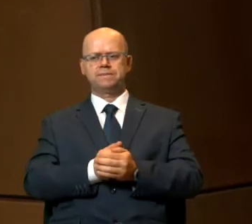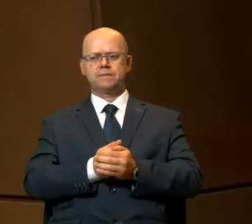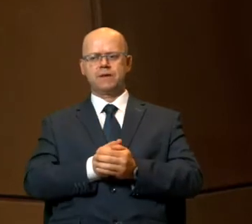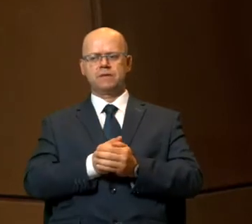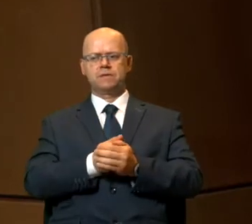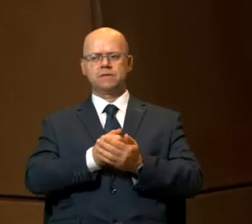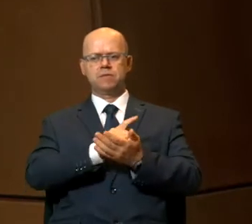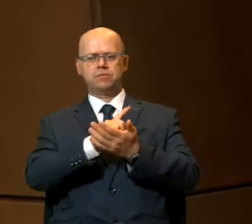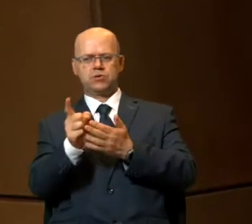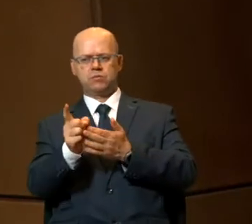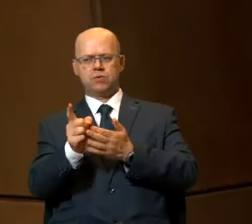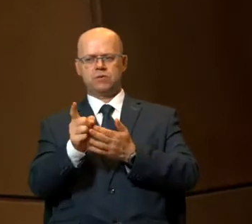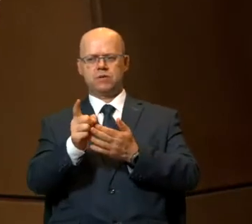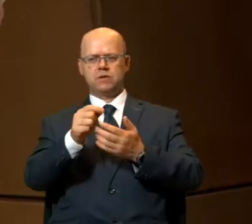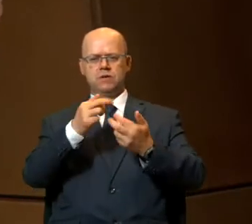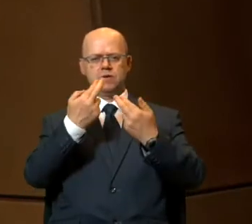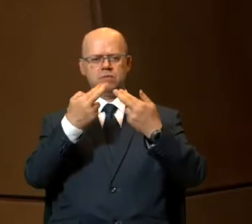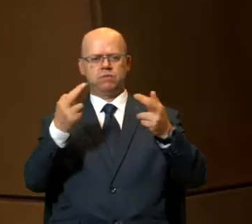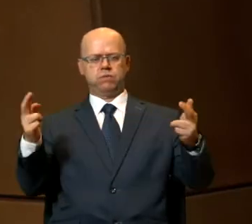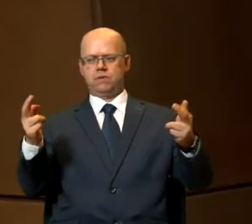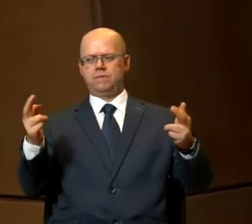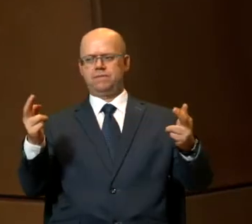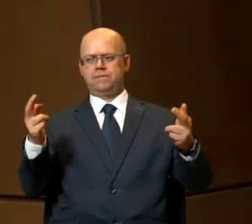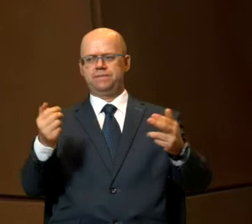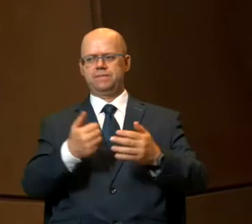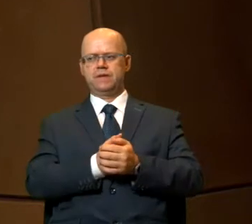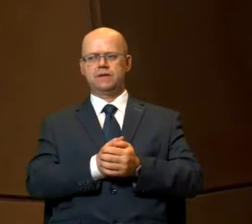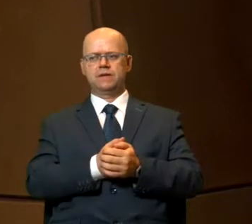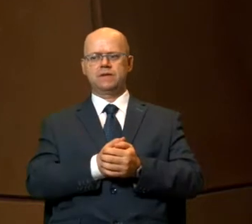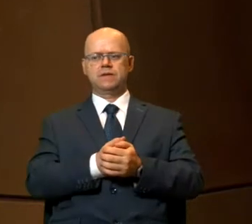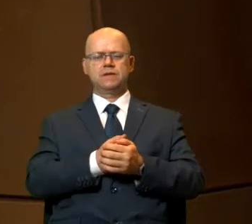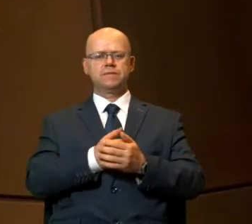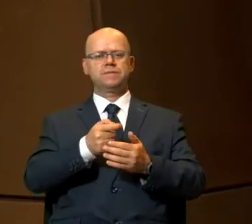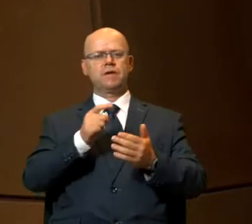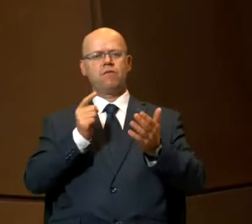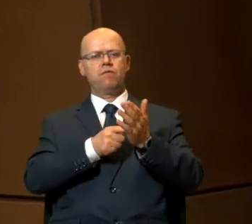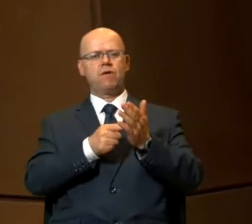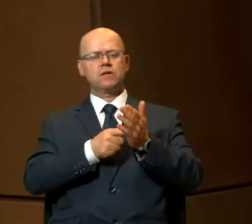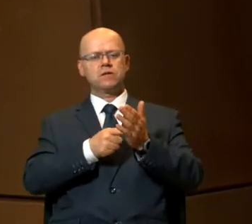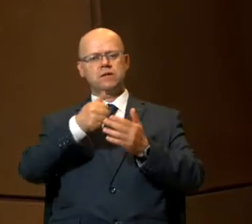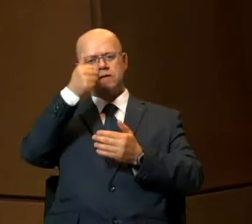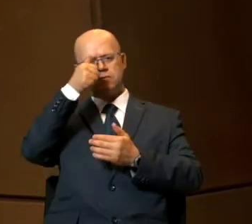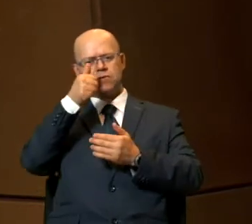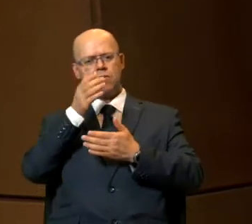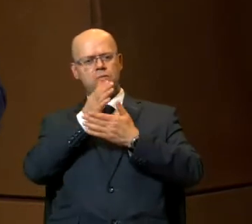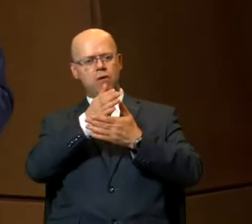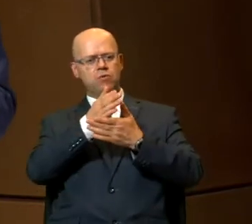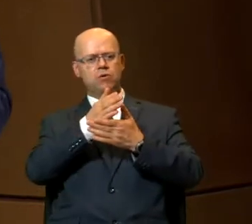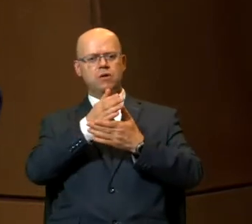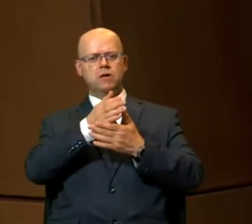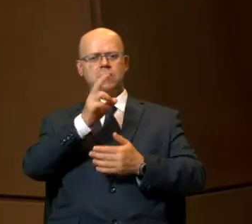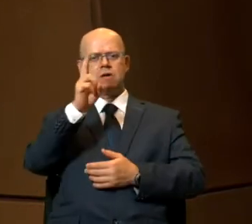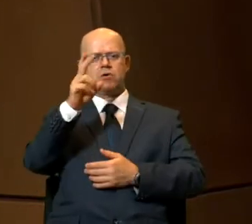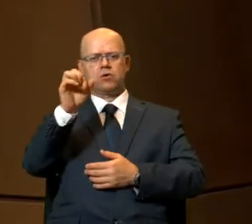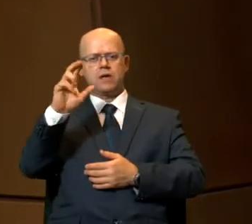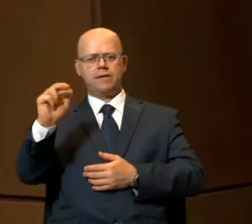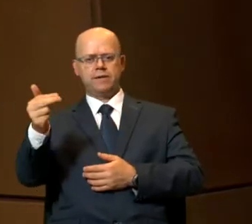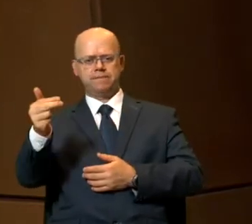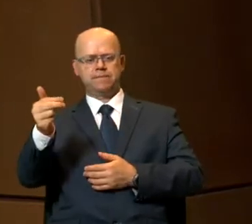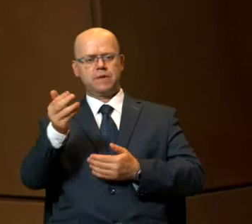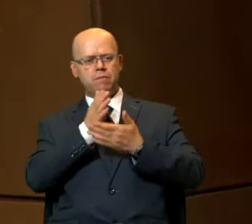Przyspieszenie, wyobcowanie, rezonans kilka dni temu z inicjatywy Jacka Kołtana, którego też bardzo serdecznie witam.